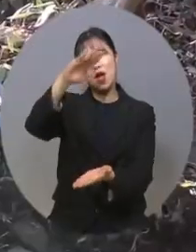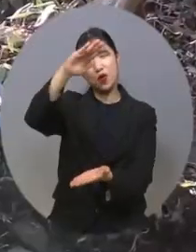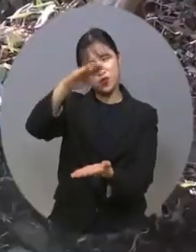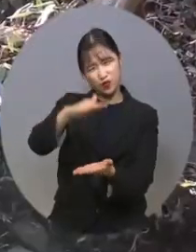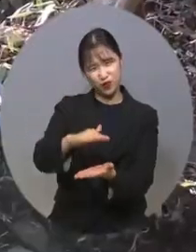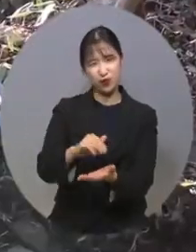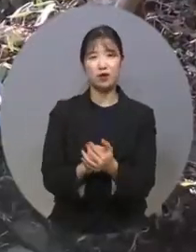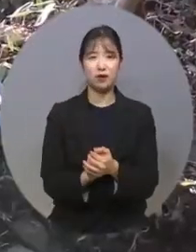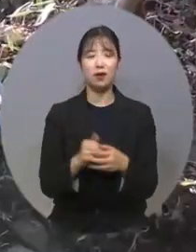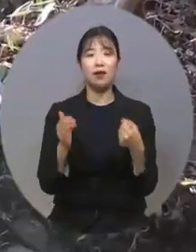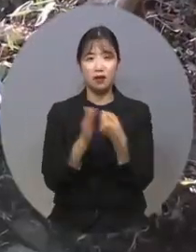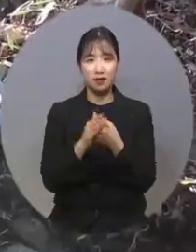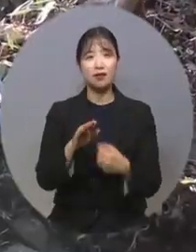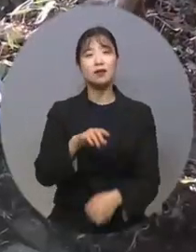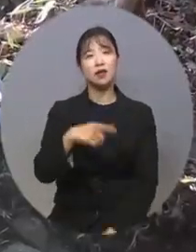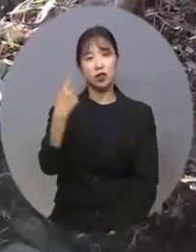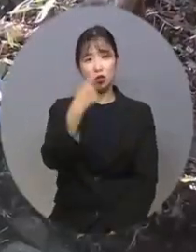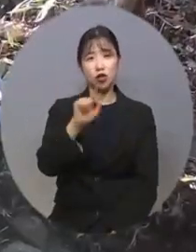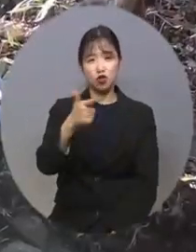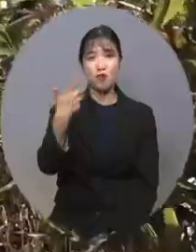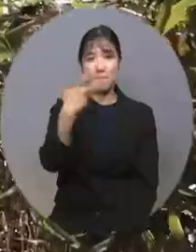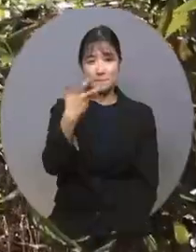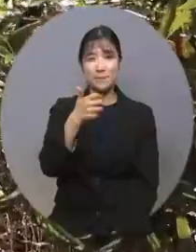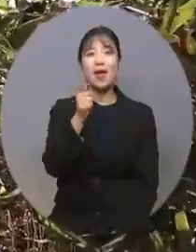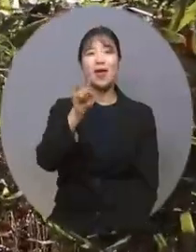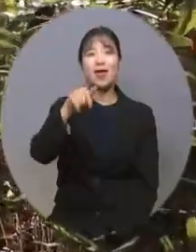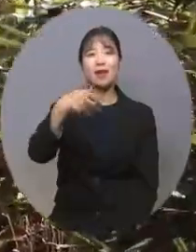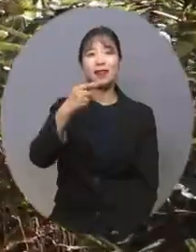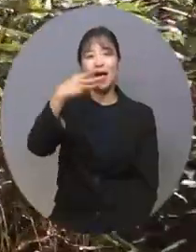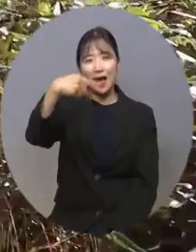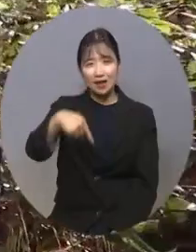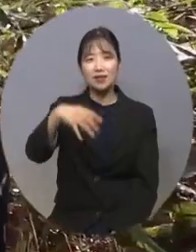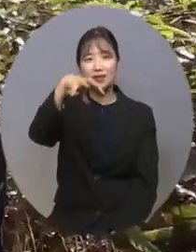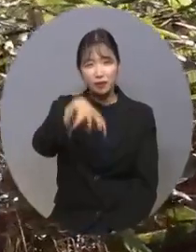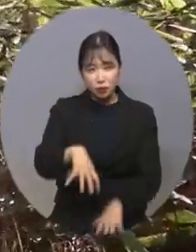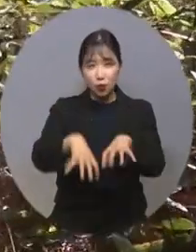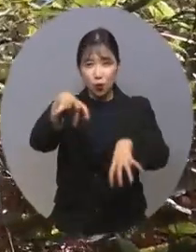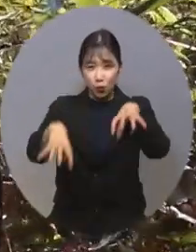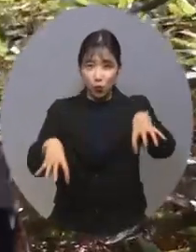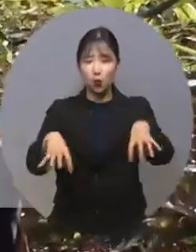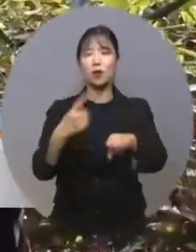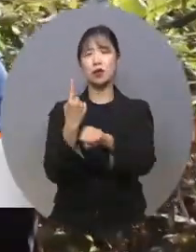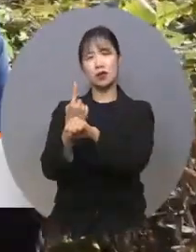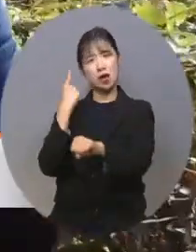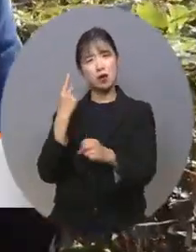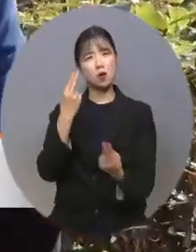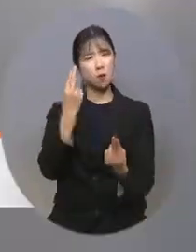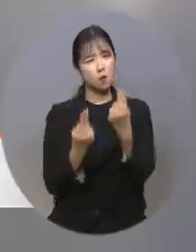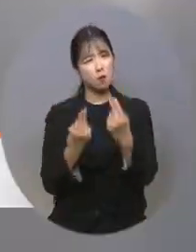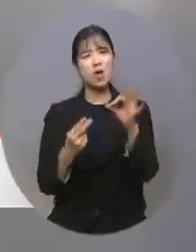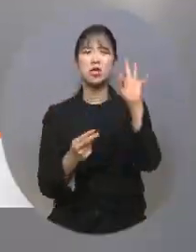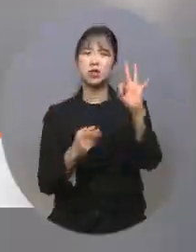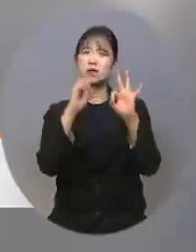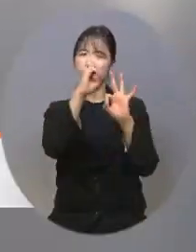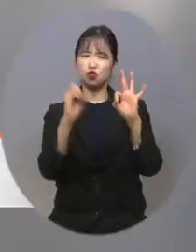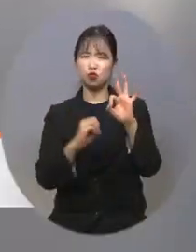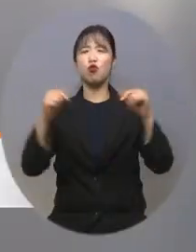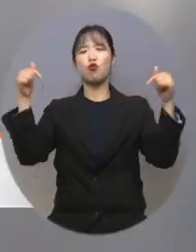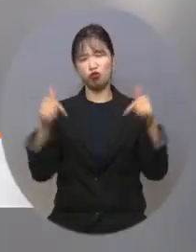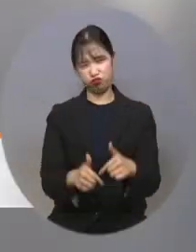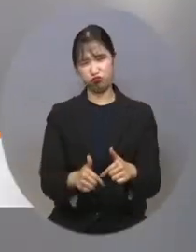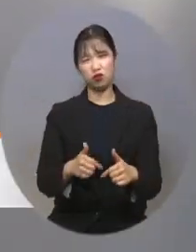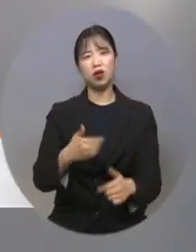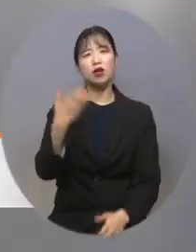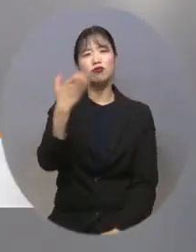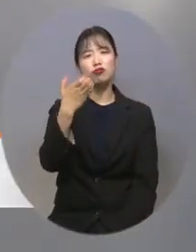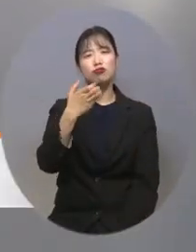이 같은 현상으로 백운산 일원 1,680헥타르 면적에 산재한 군락지에서는 지난해보다 10%가량 줄어든